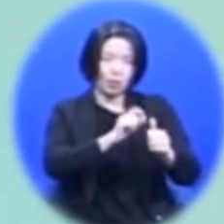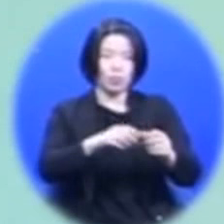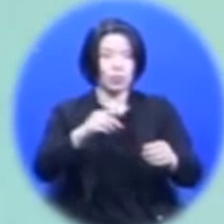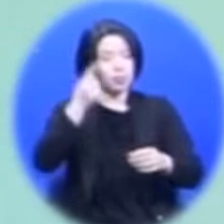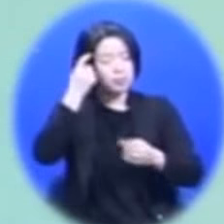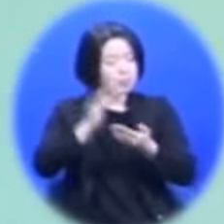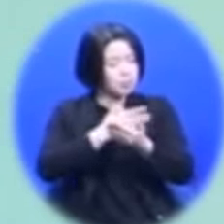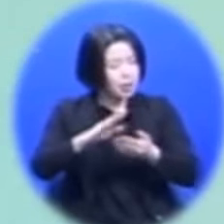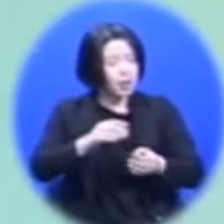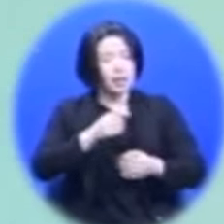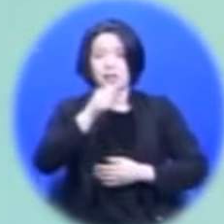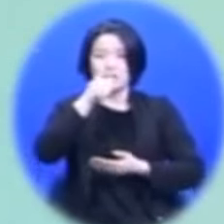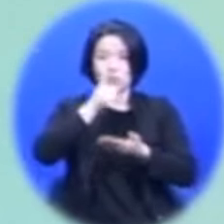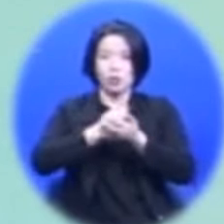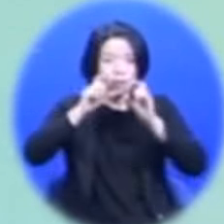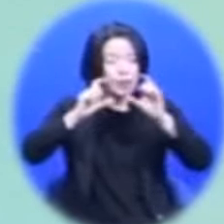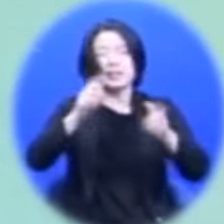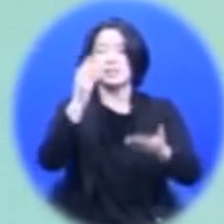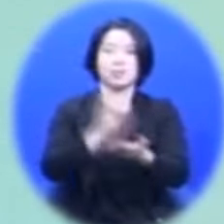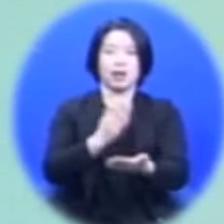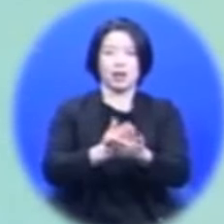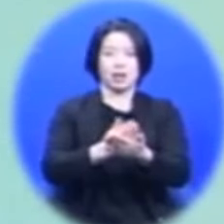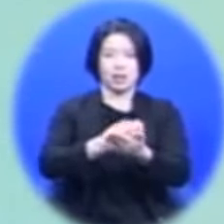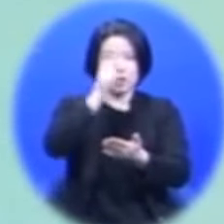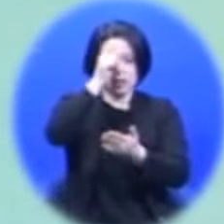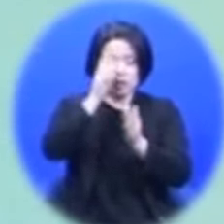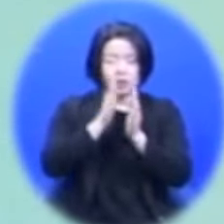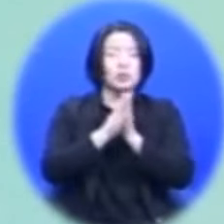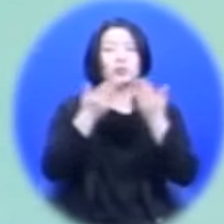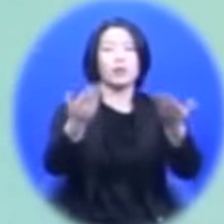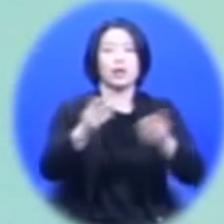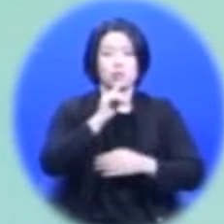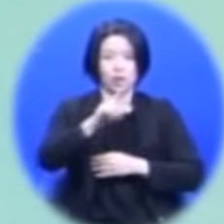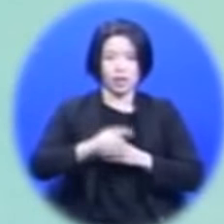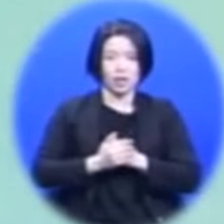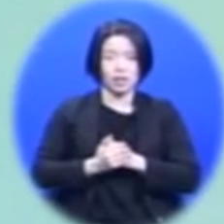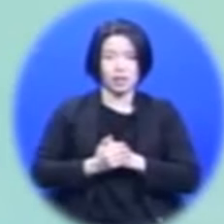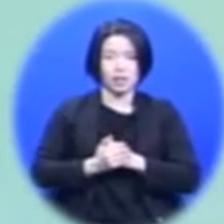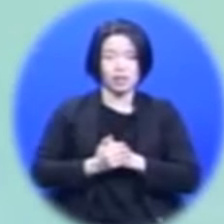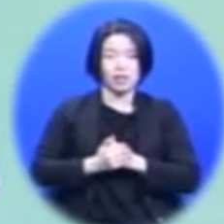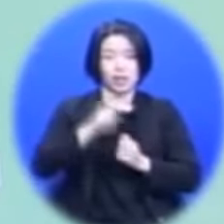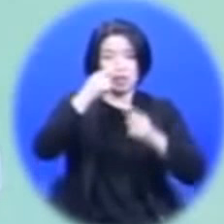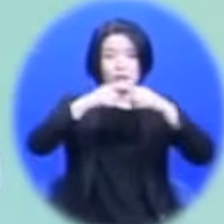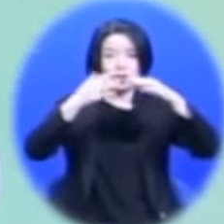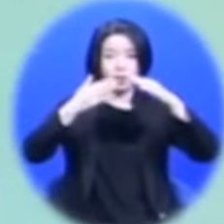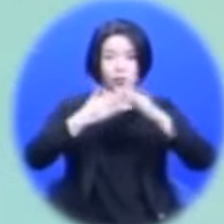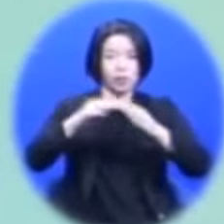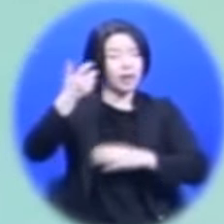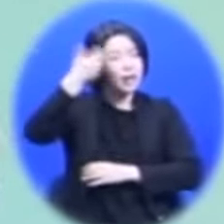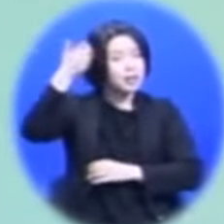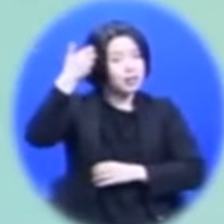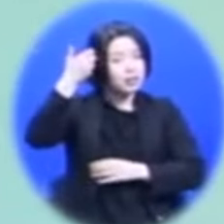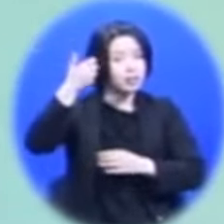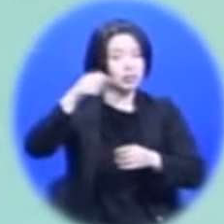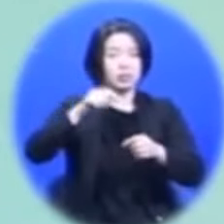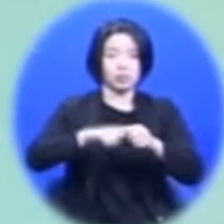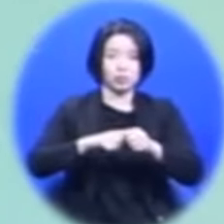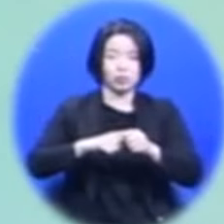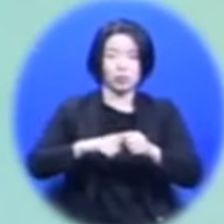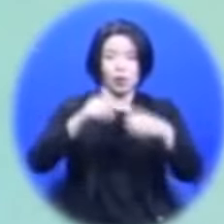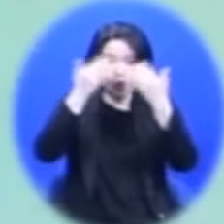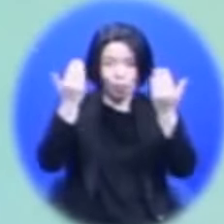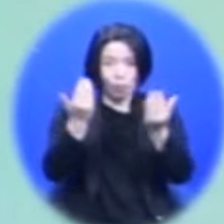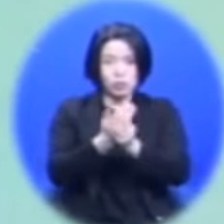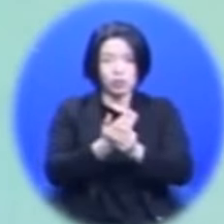판단하고 정죄하지 말라. 기도를 해주라는. 교회가 영적으로 온전한 교회가